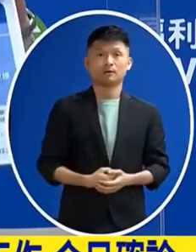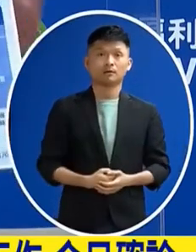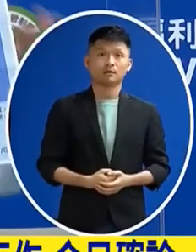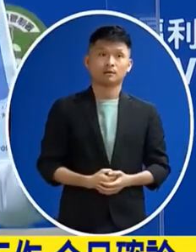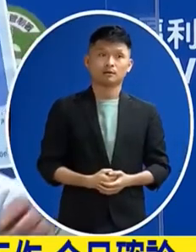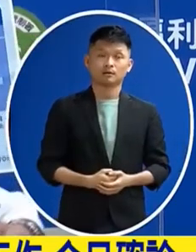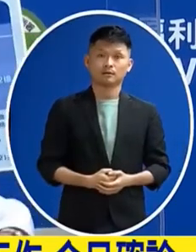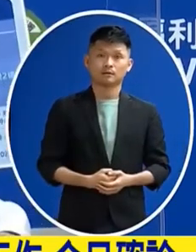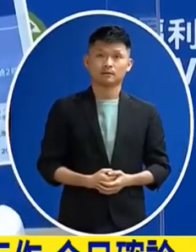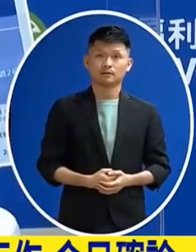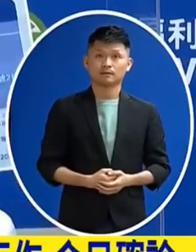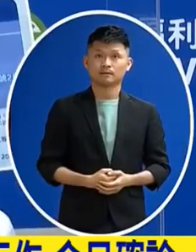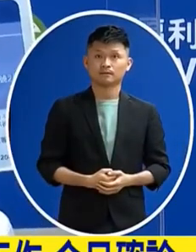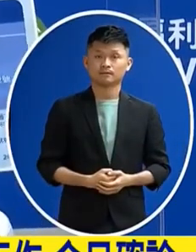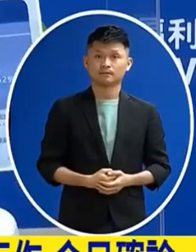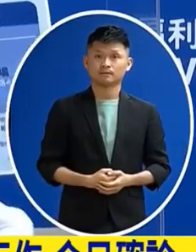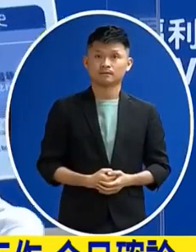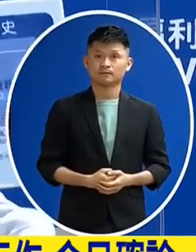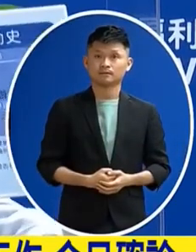形容一下。